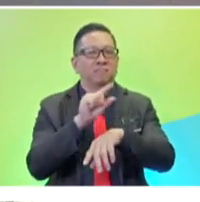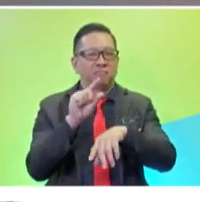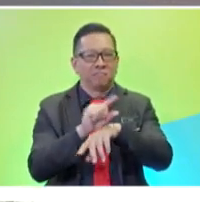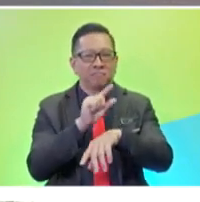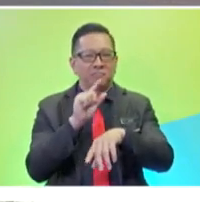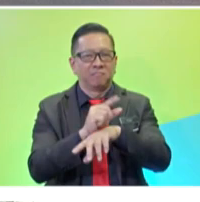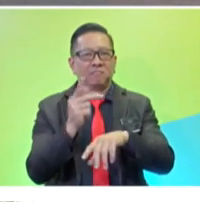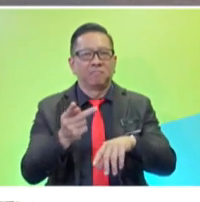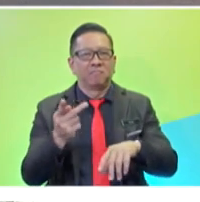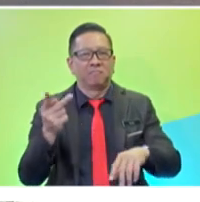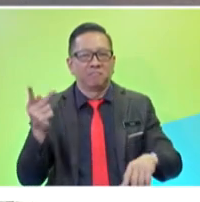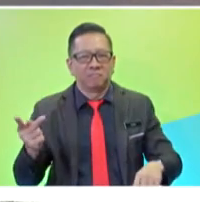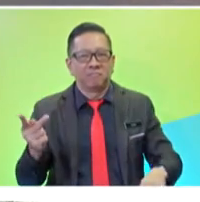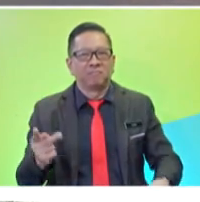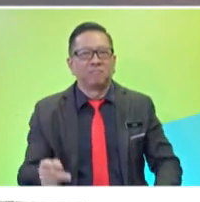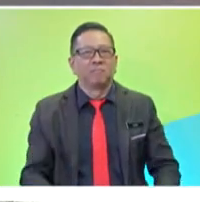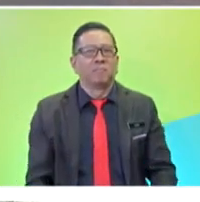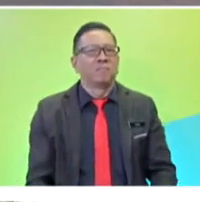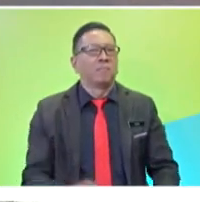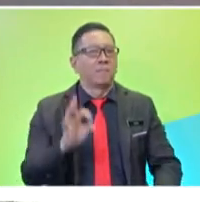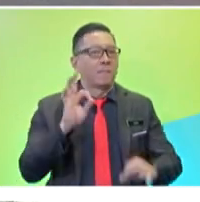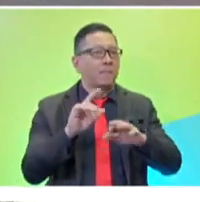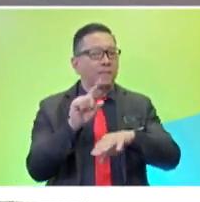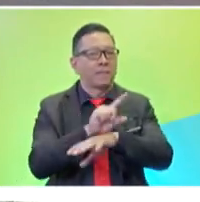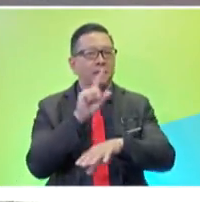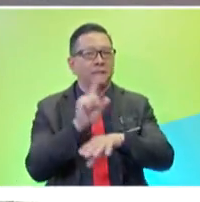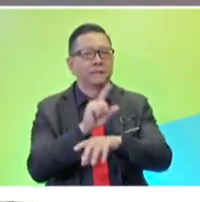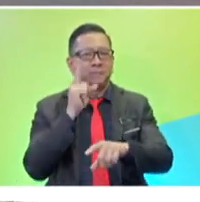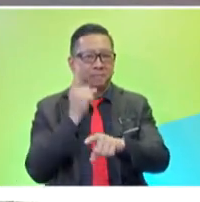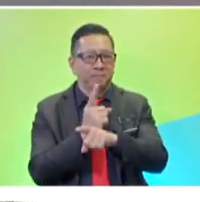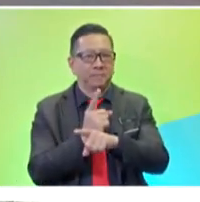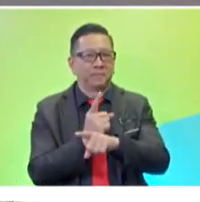tapi untuk kita kalau anak gunung sebenarnya kita